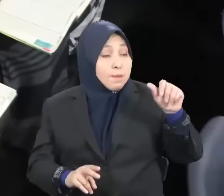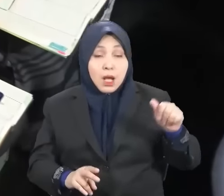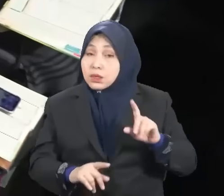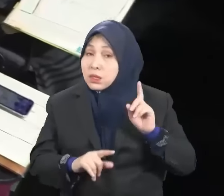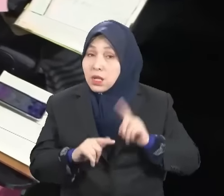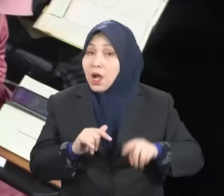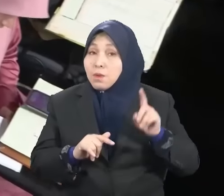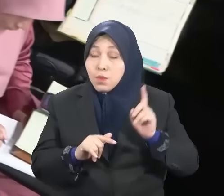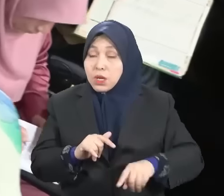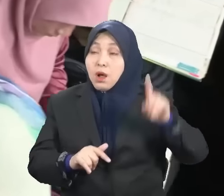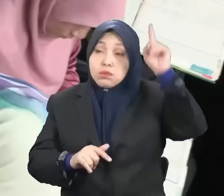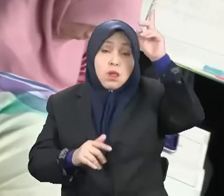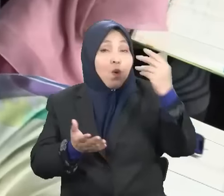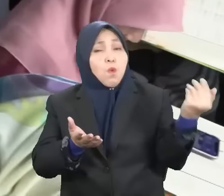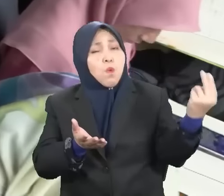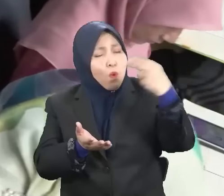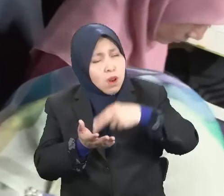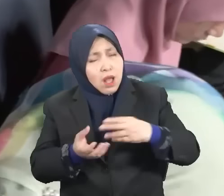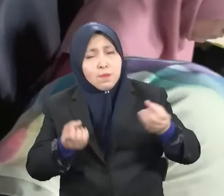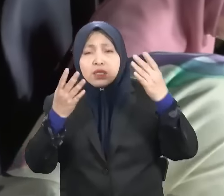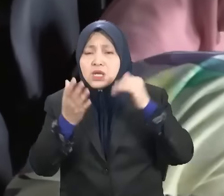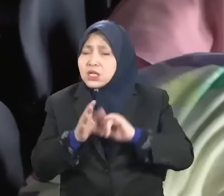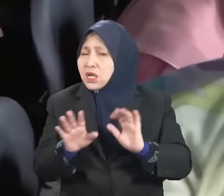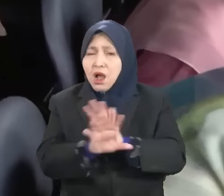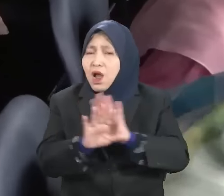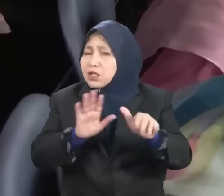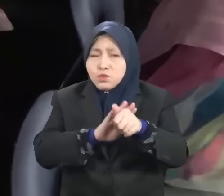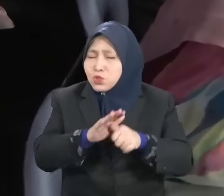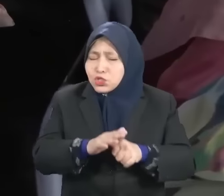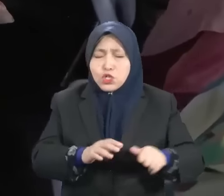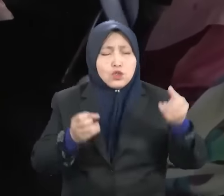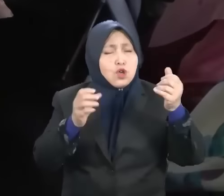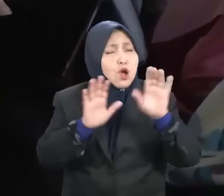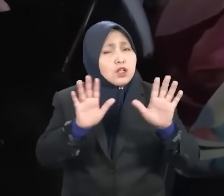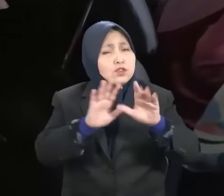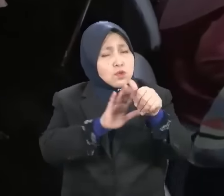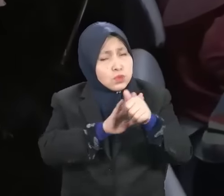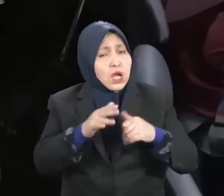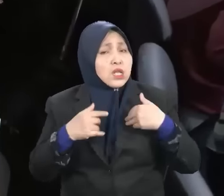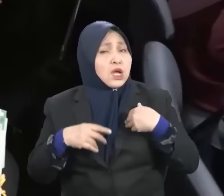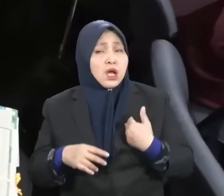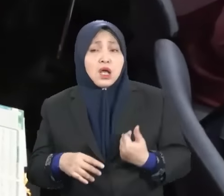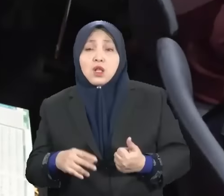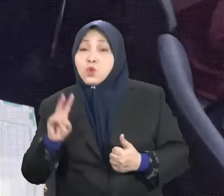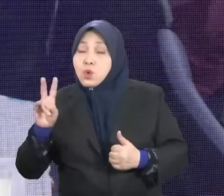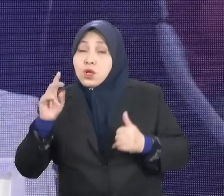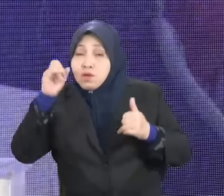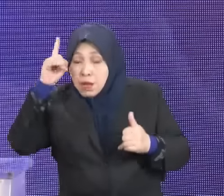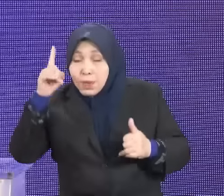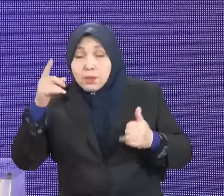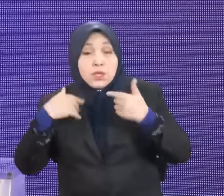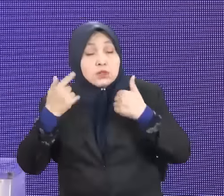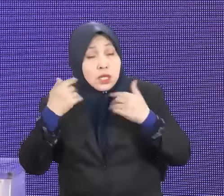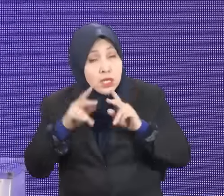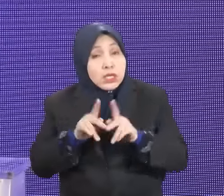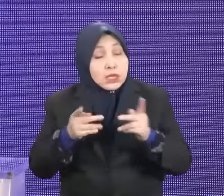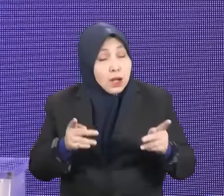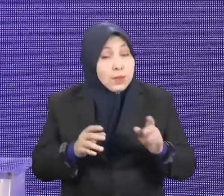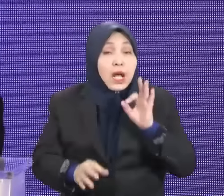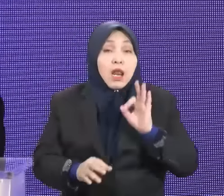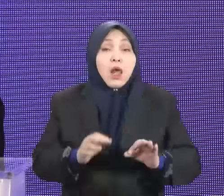boleh ya Allah mengulang banyak kali tentang jangan sembunyi jangan sembunyi ini ada dua kepaman satu jangan sembunyi fase ada agenda yang keduanya